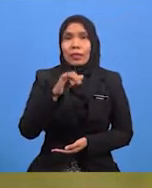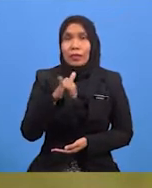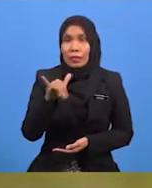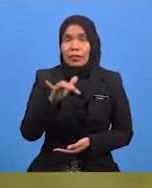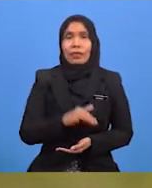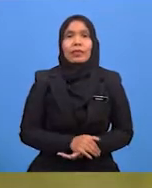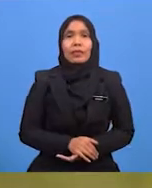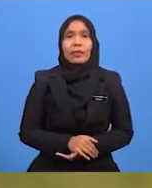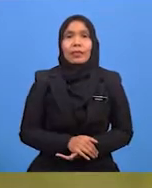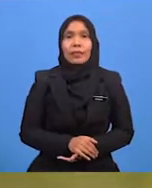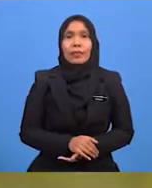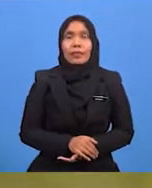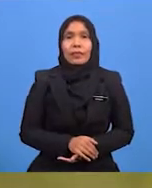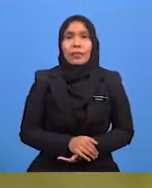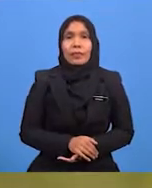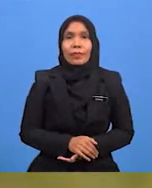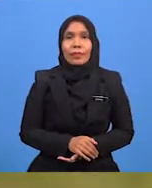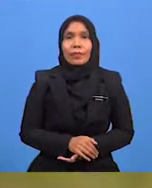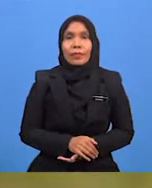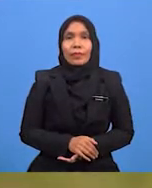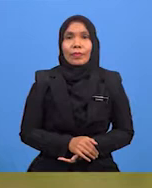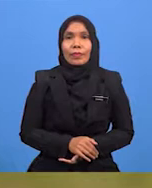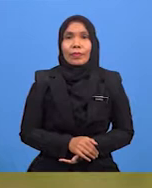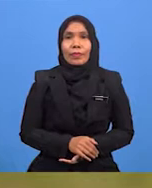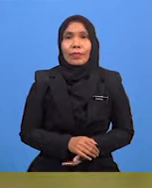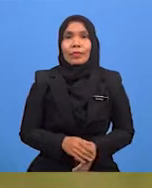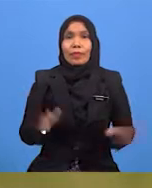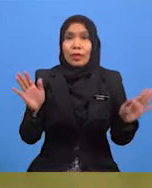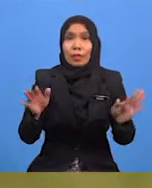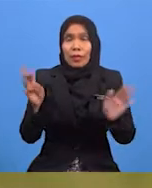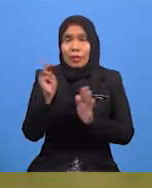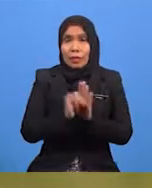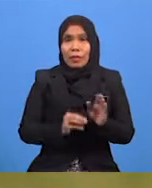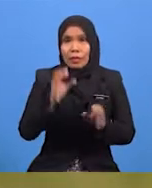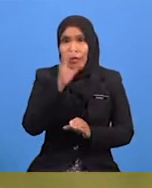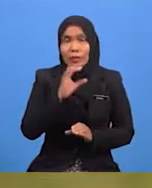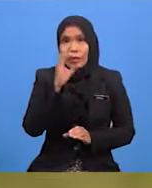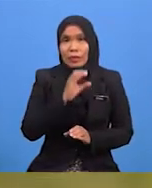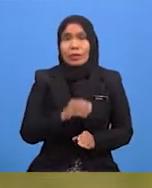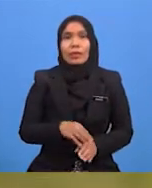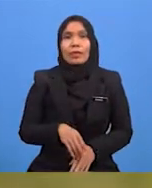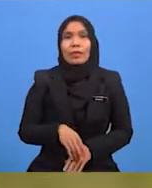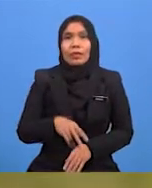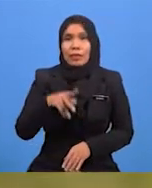luar yang penuh cabaran dan dugaan, terbang mencari pengalaman hidup.